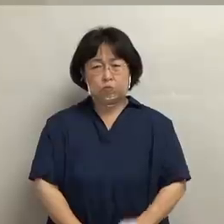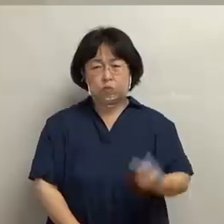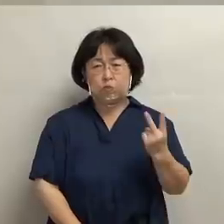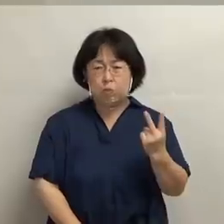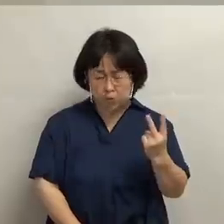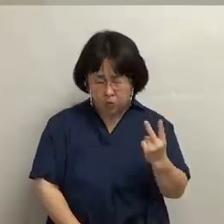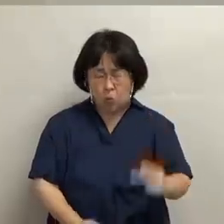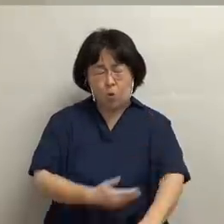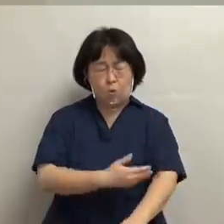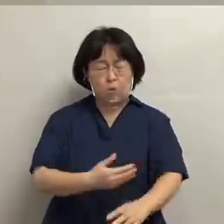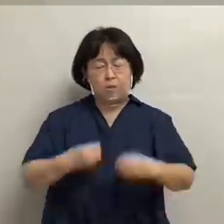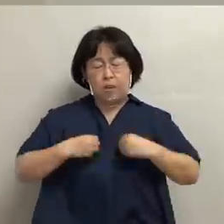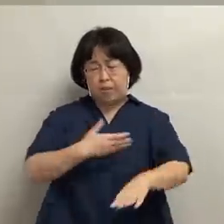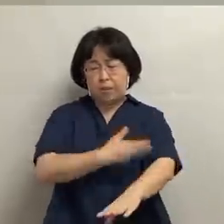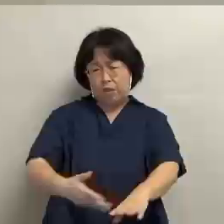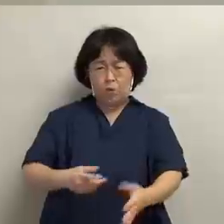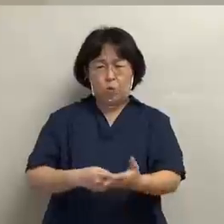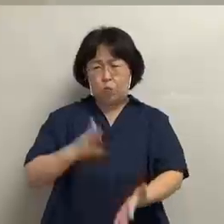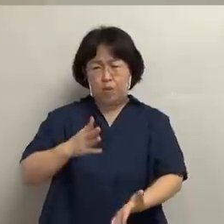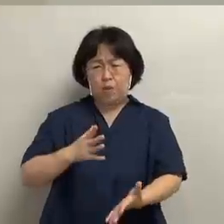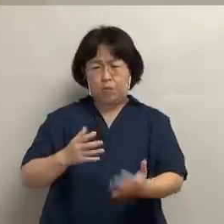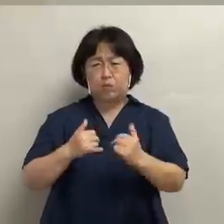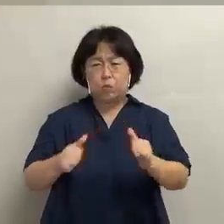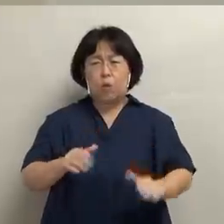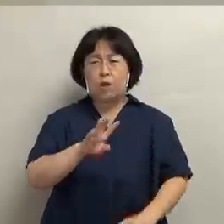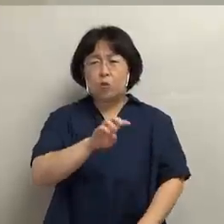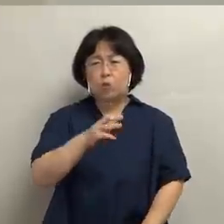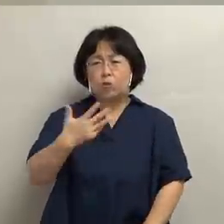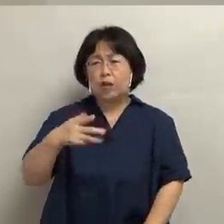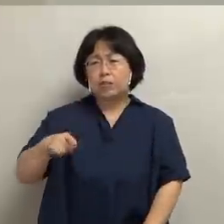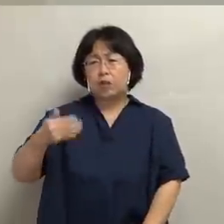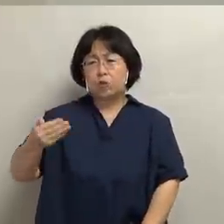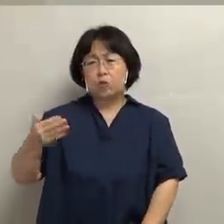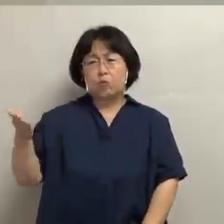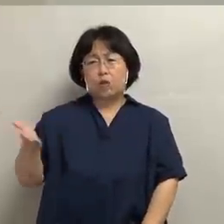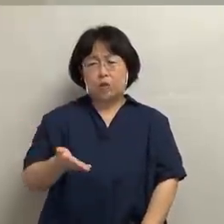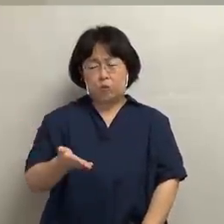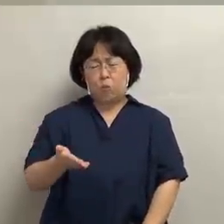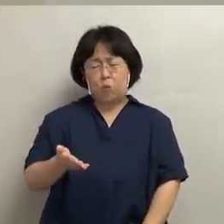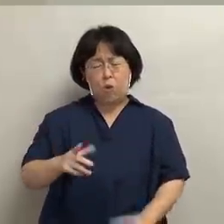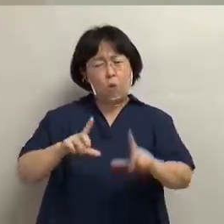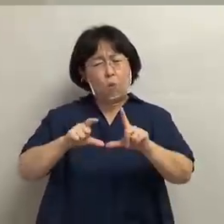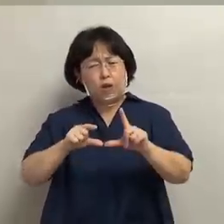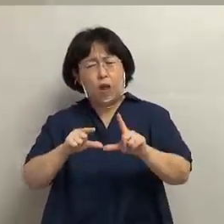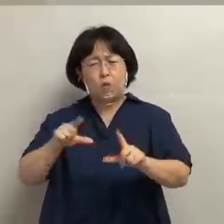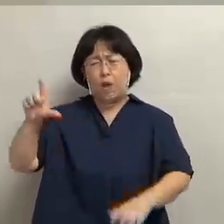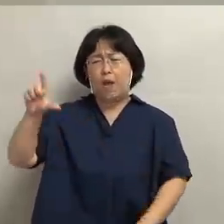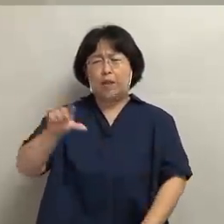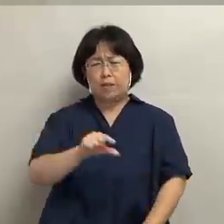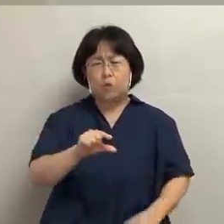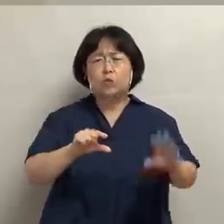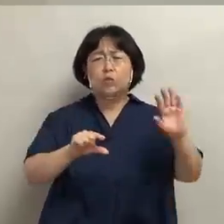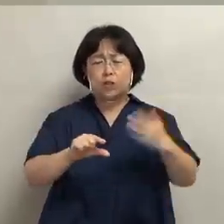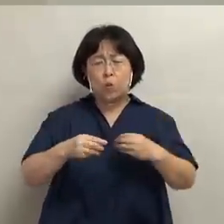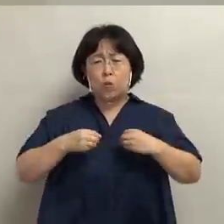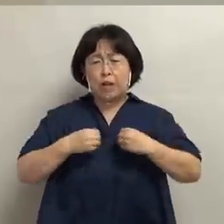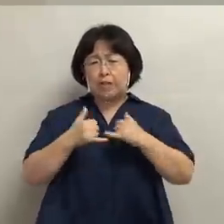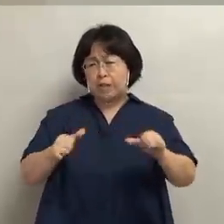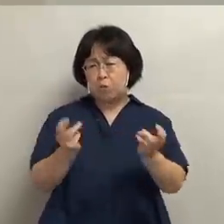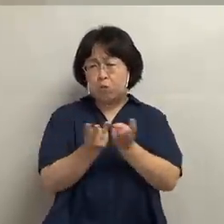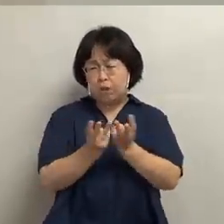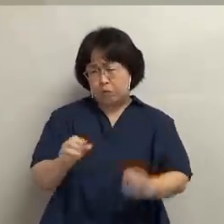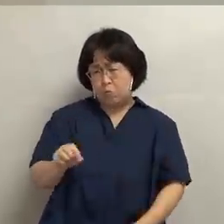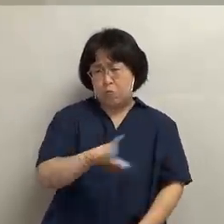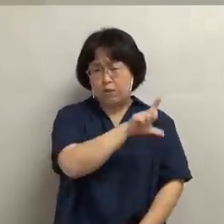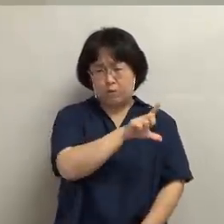これは48.9%ということになっていますまぁ先週より割合としては下がっていますけれども a 感染者の増加に